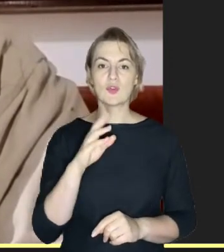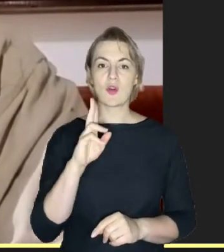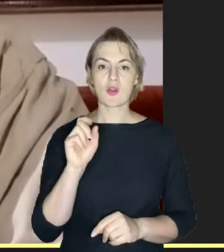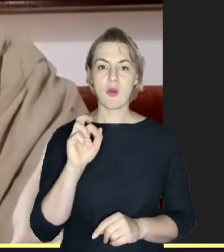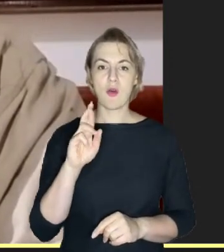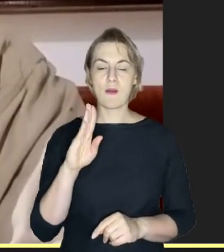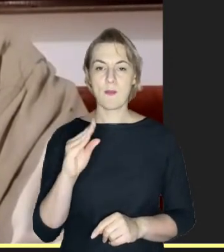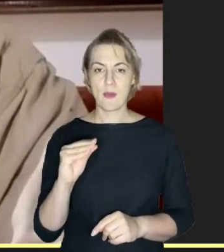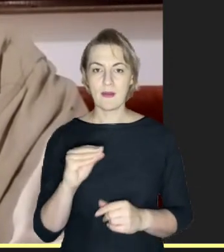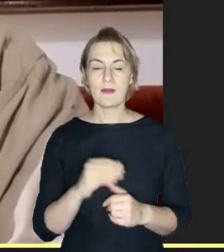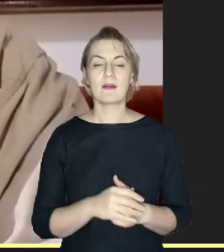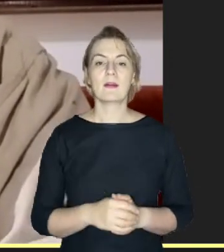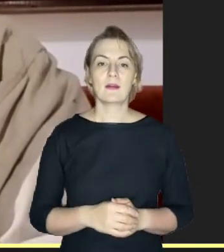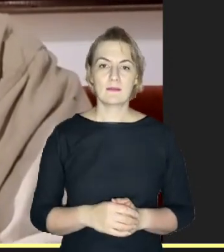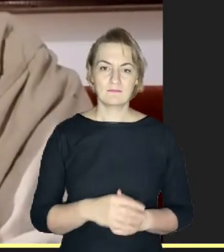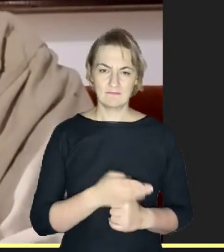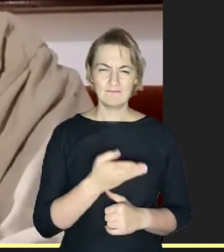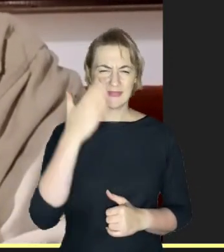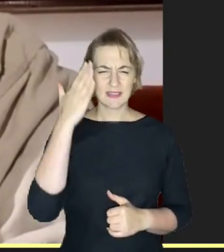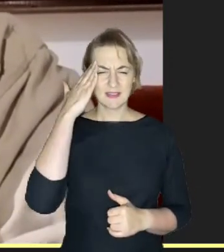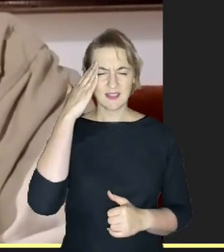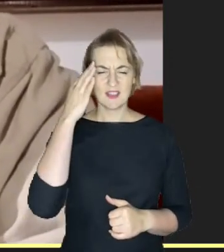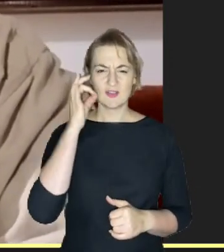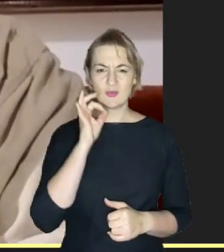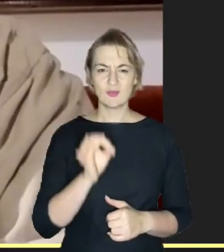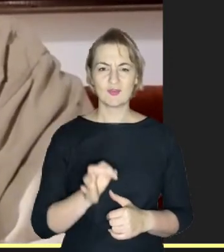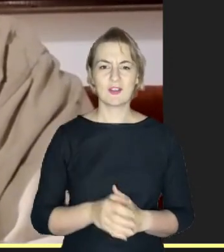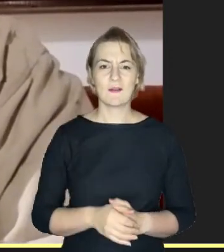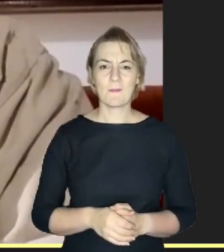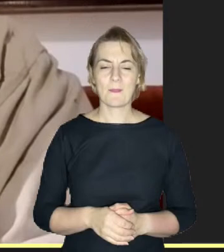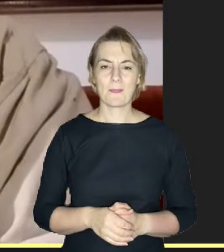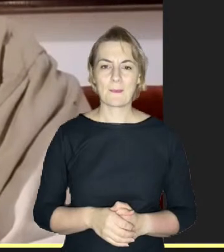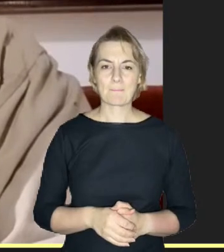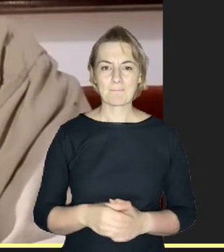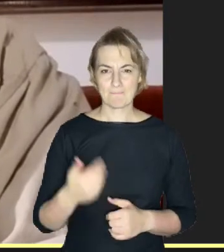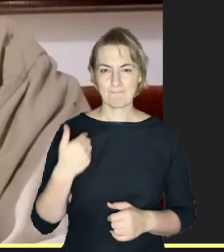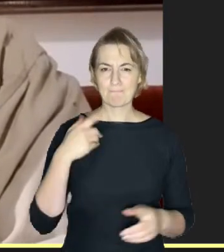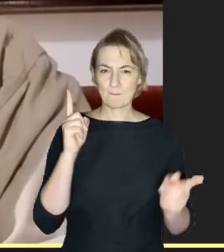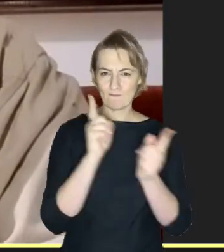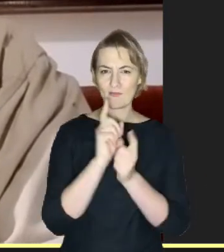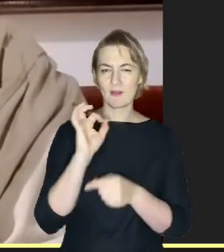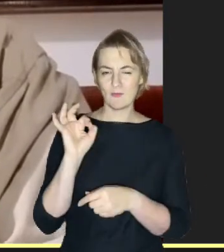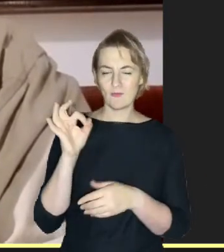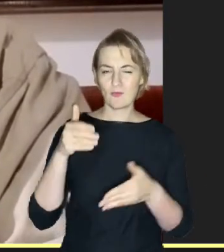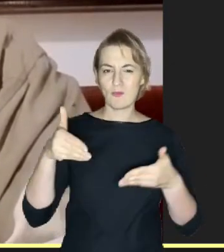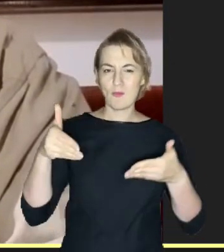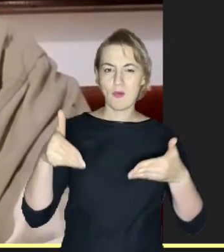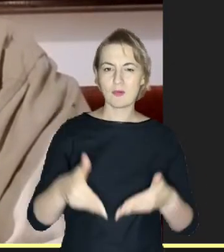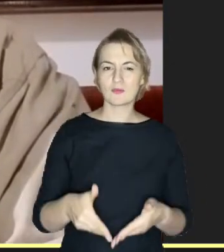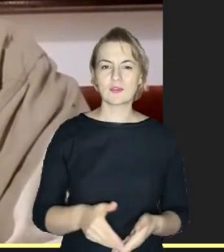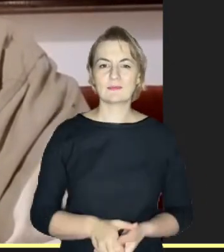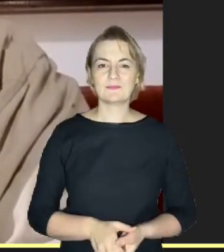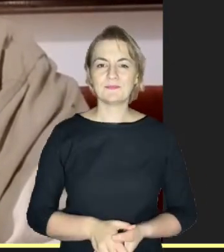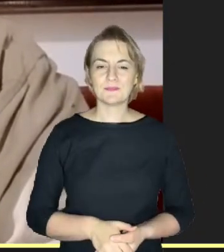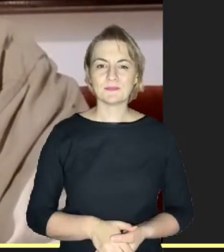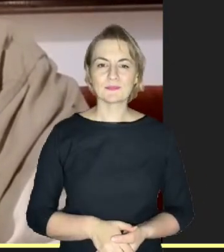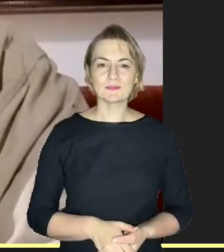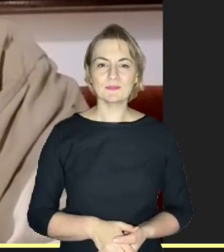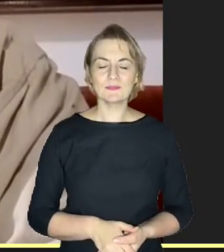znałeś bardzo dobrze i spotkaliśmy się na jego pogrzebie między innymi, mówił,